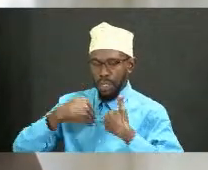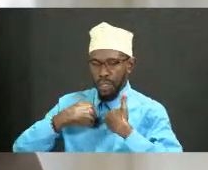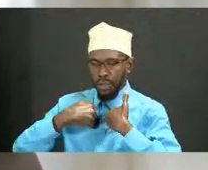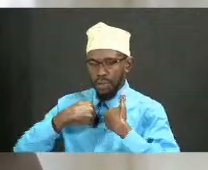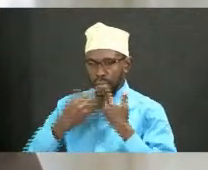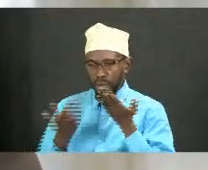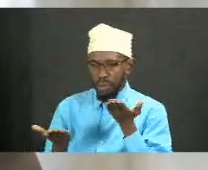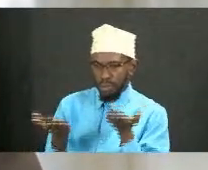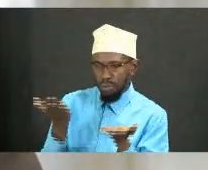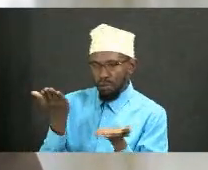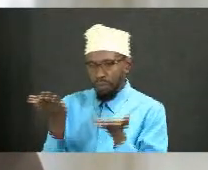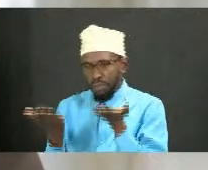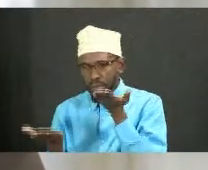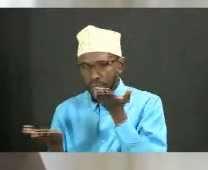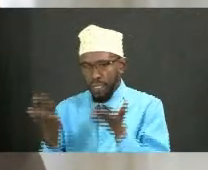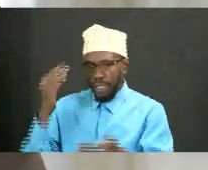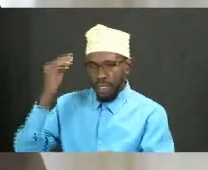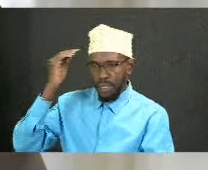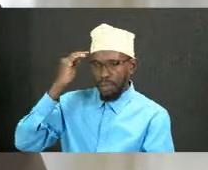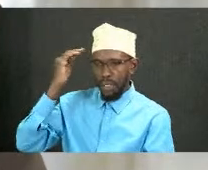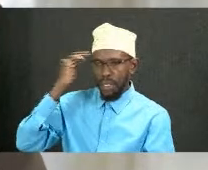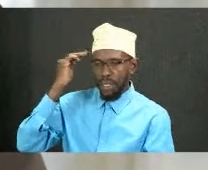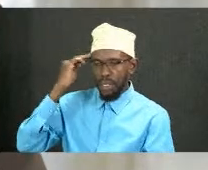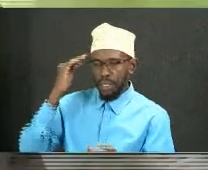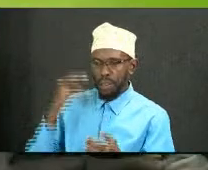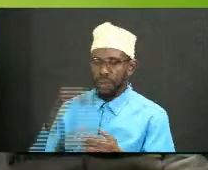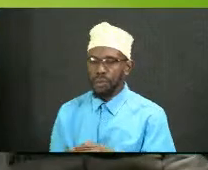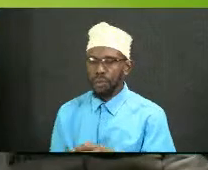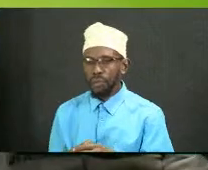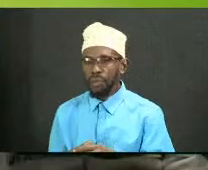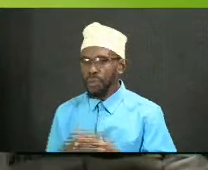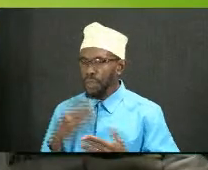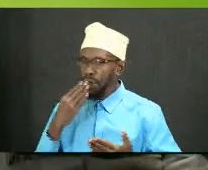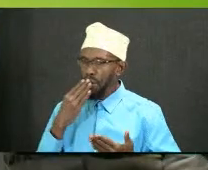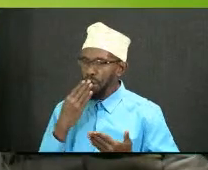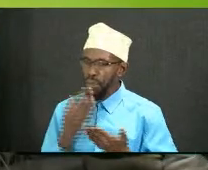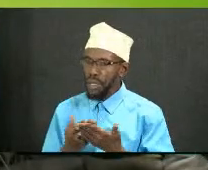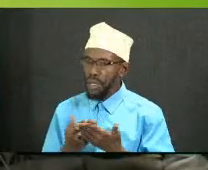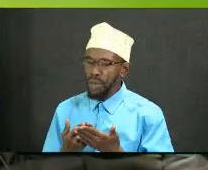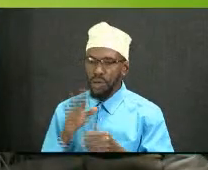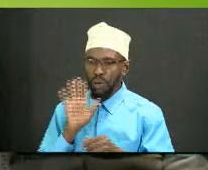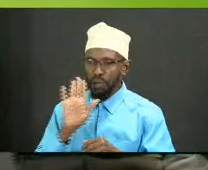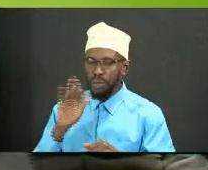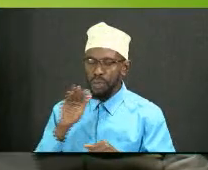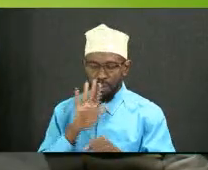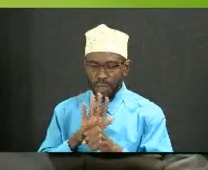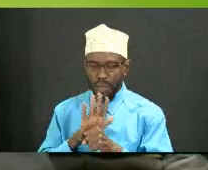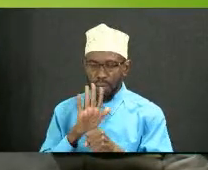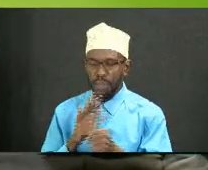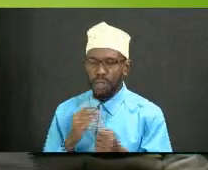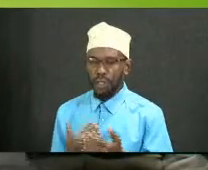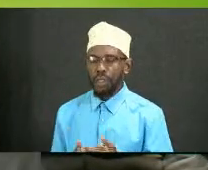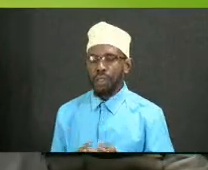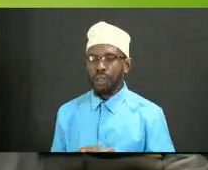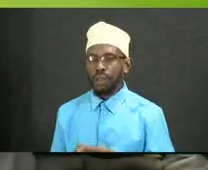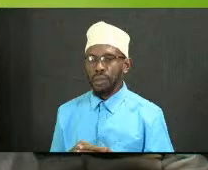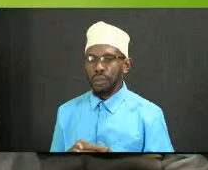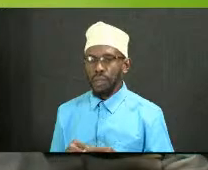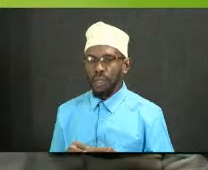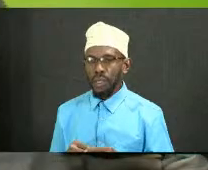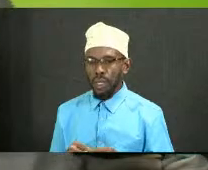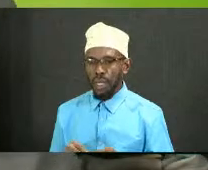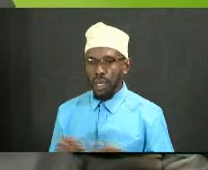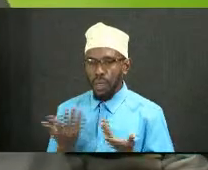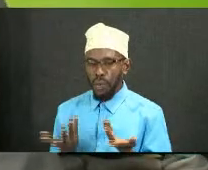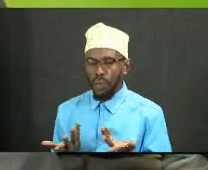a balanced state of mind. Naam. Asante sana kwa mchango huo katika